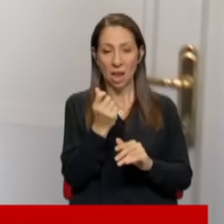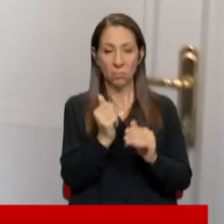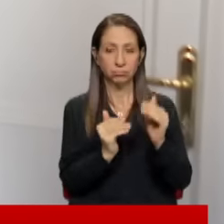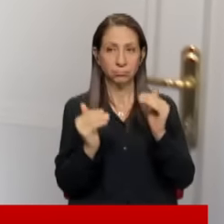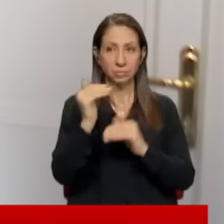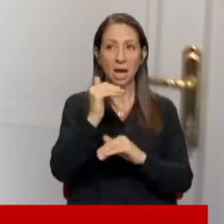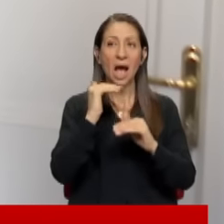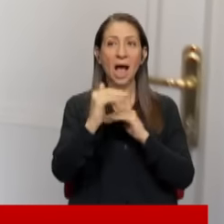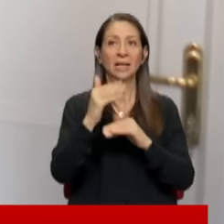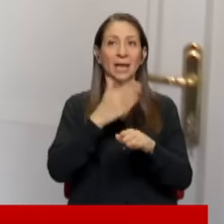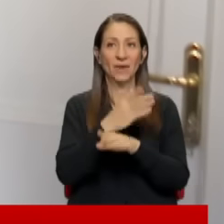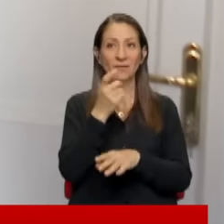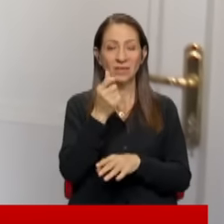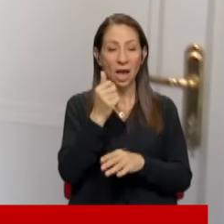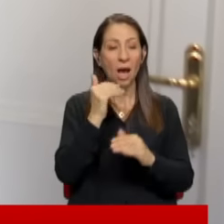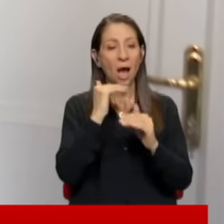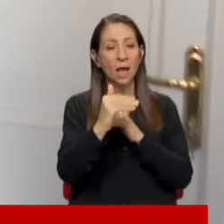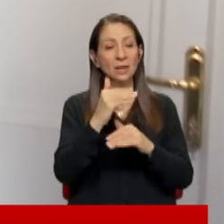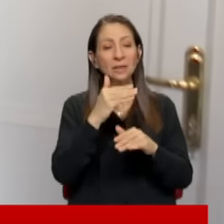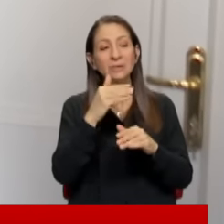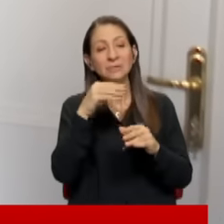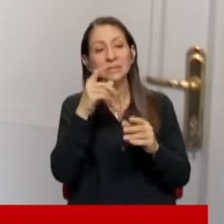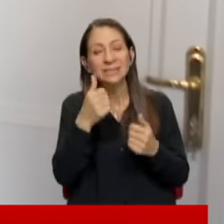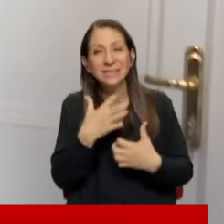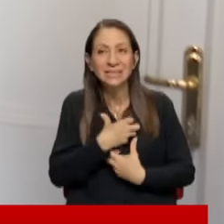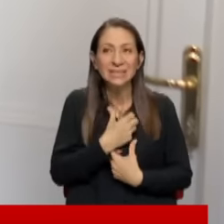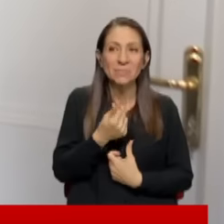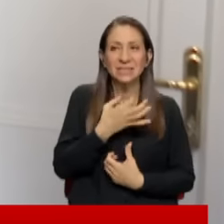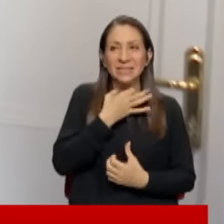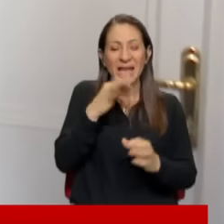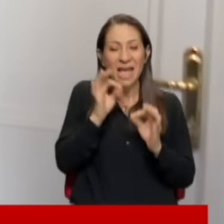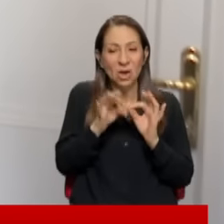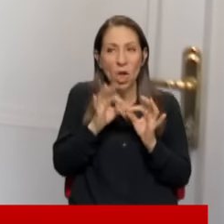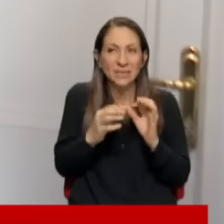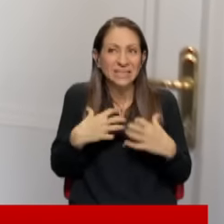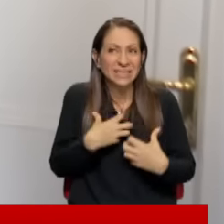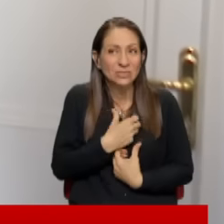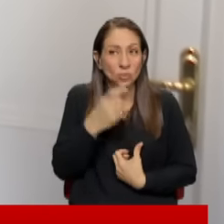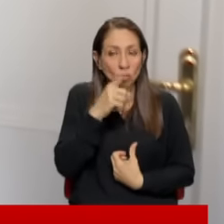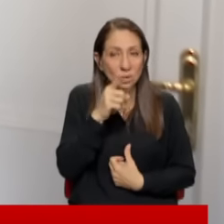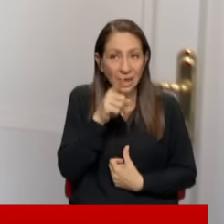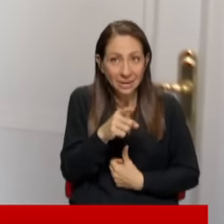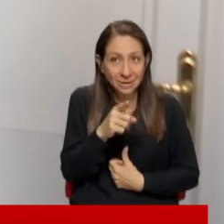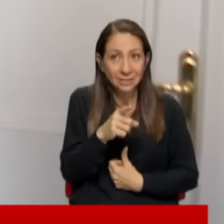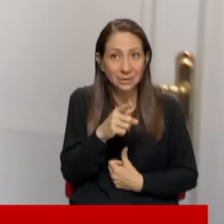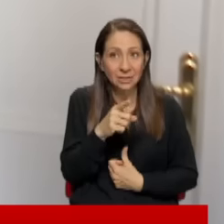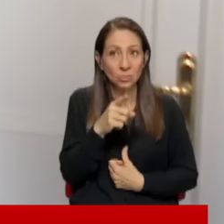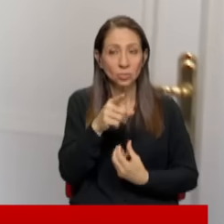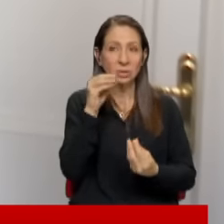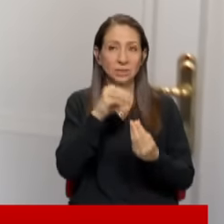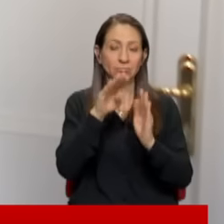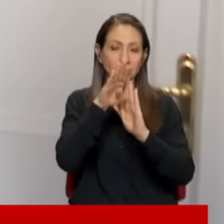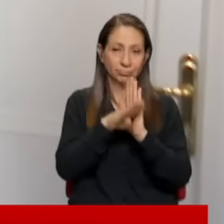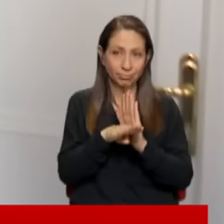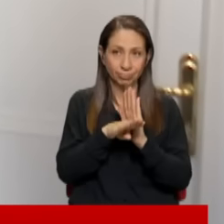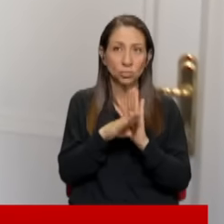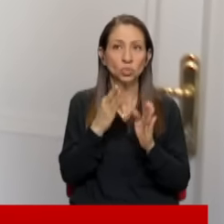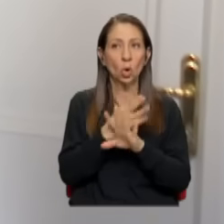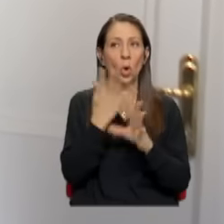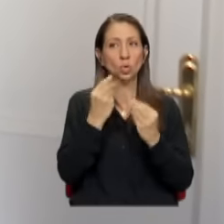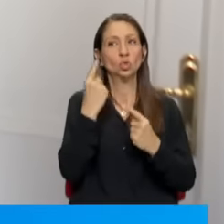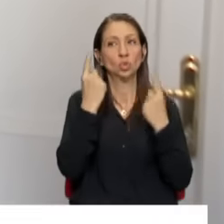çıkarılmıştı halk ekmeğin fiyatı. Halkımızın içinde bulunduğu sıkıntılı ekonomik şartlardan dolayı bu zammın geri alınmasının